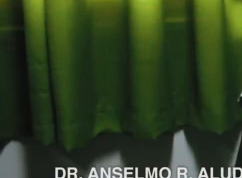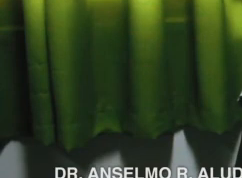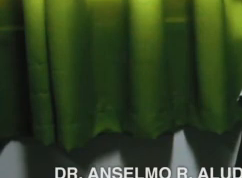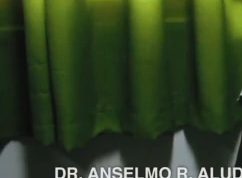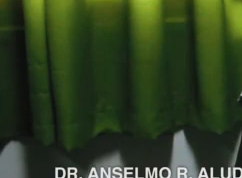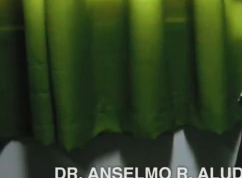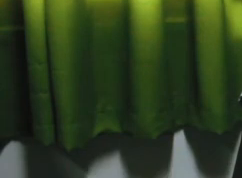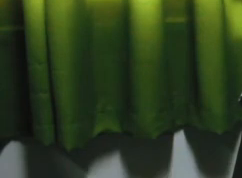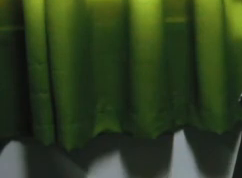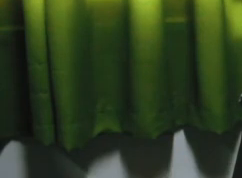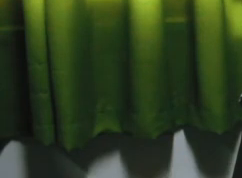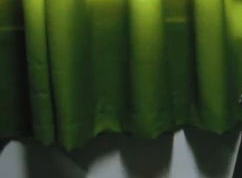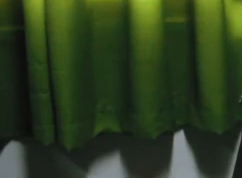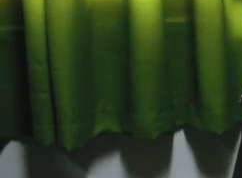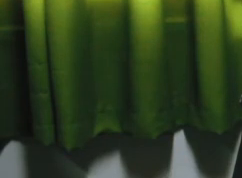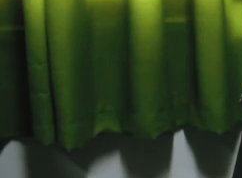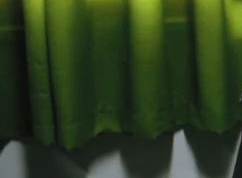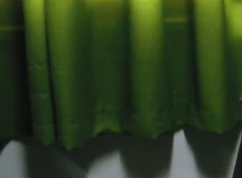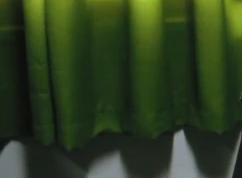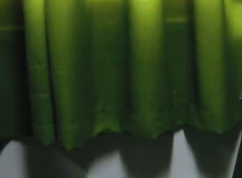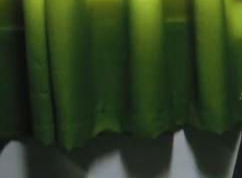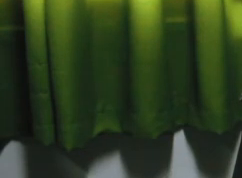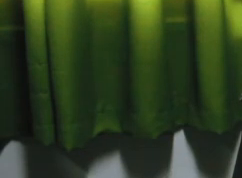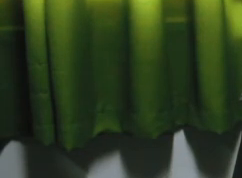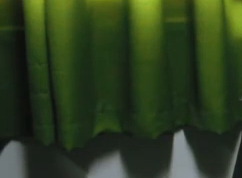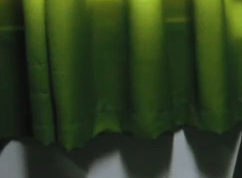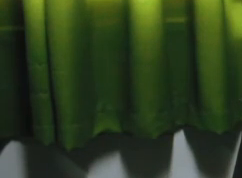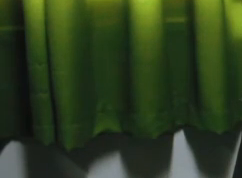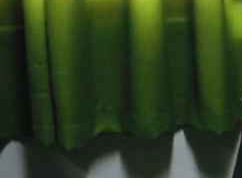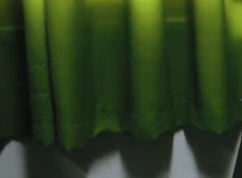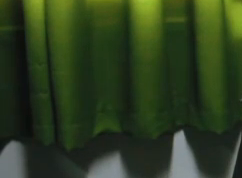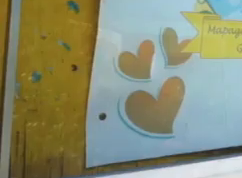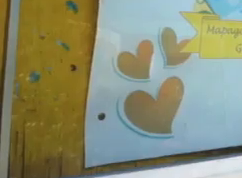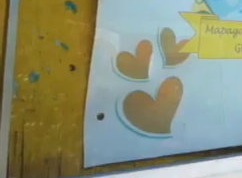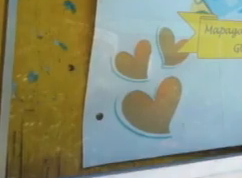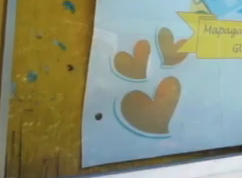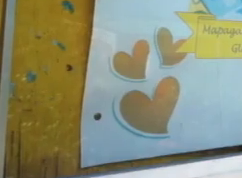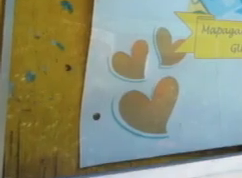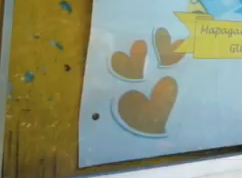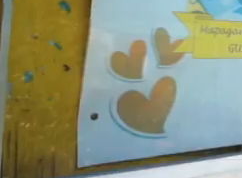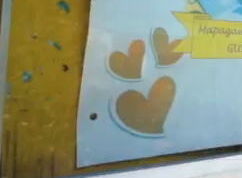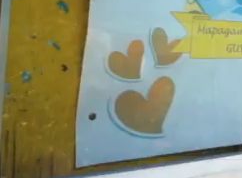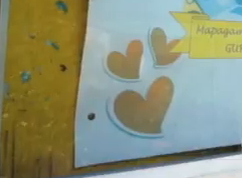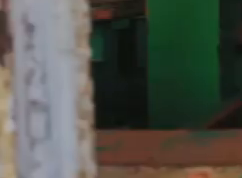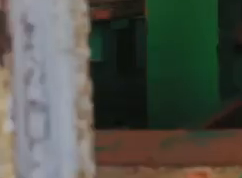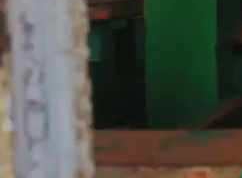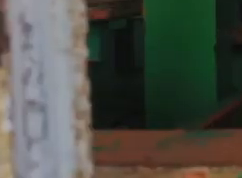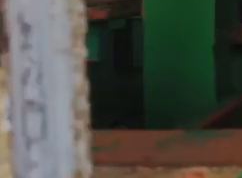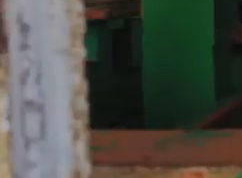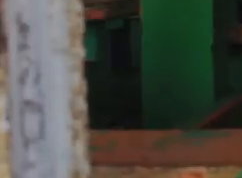saan sumalakay sa atin ang COVID-19 disease.